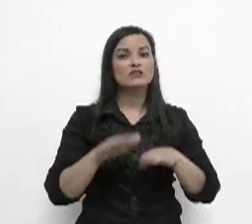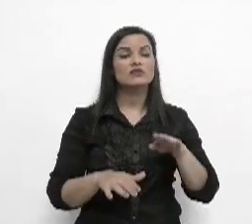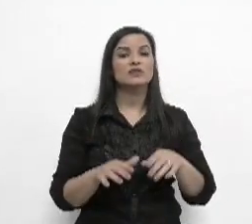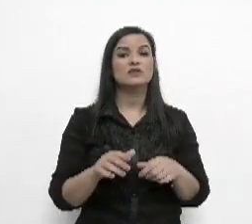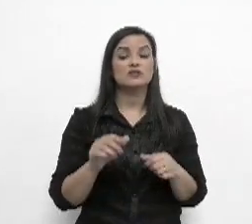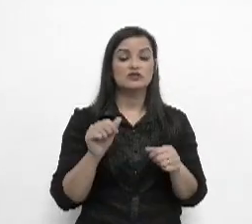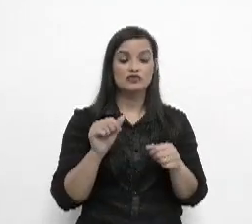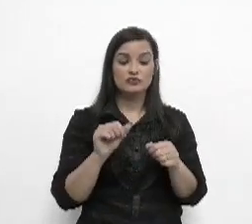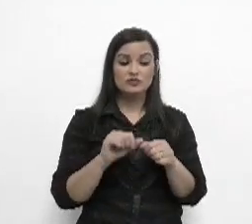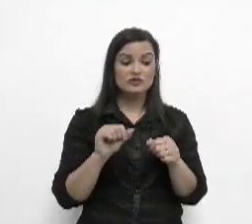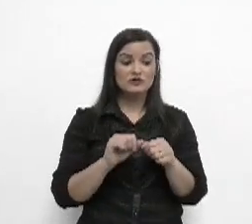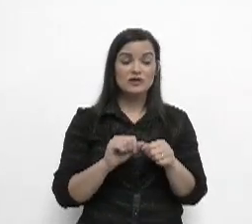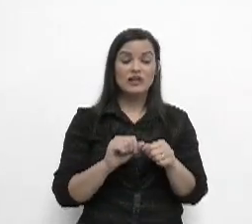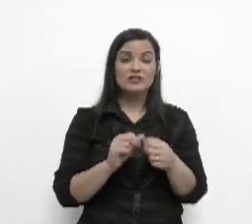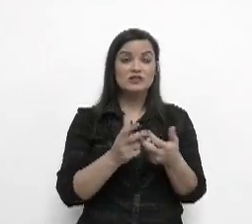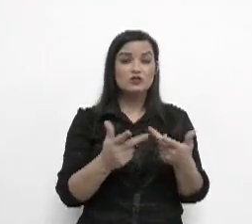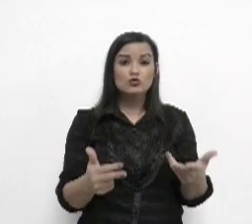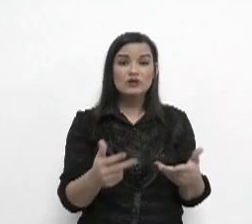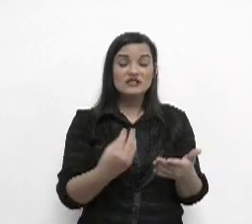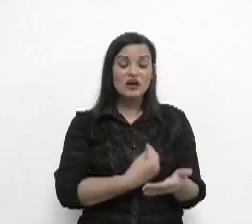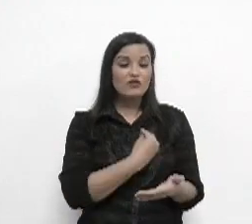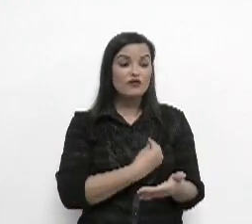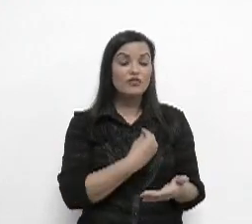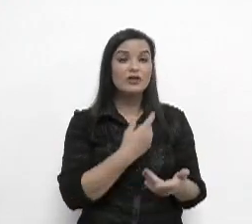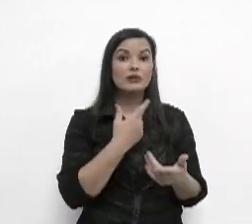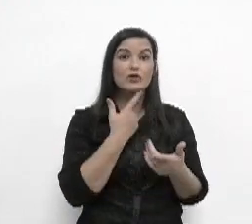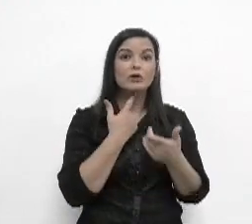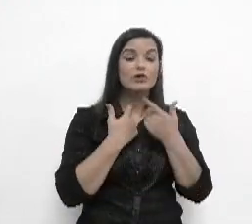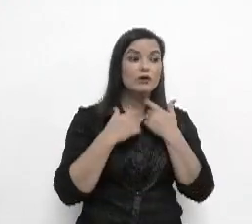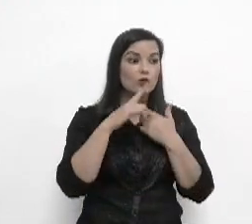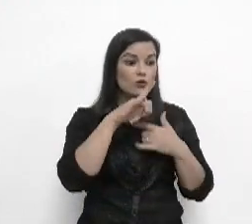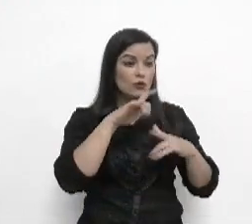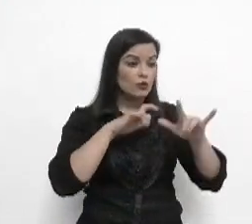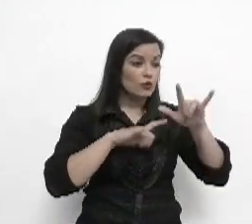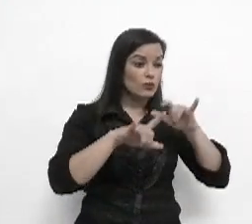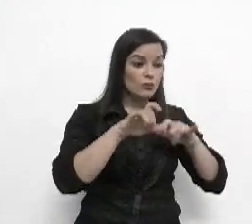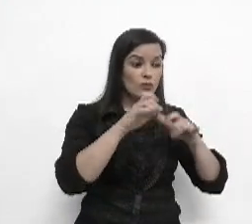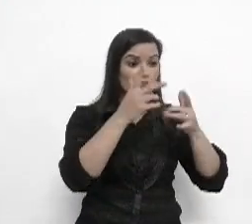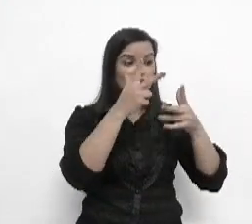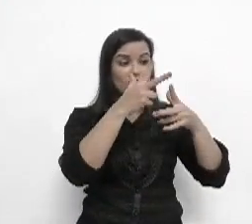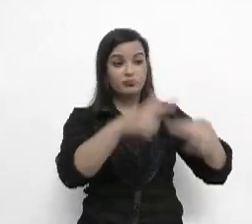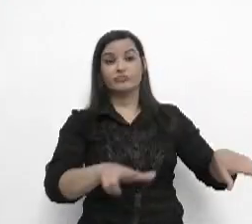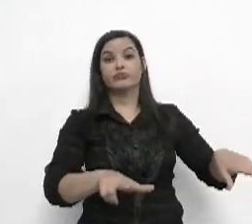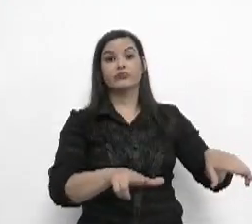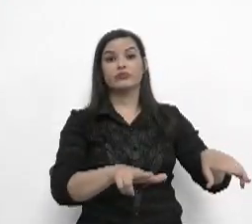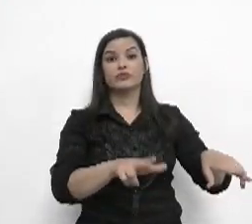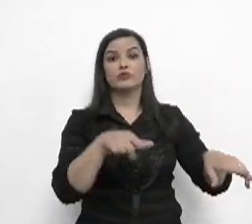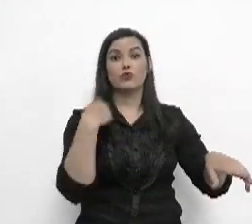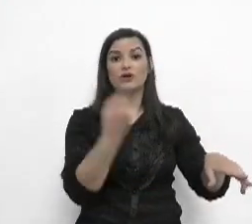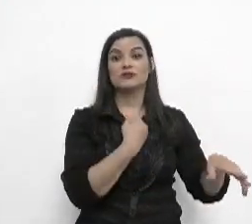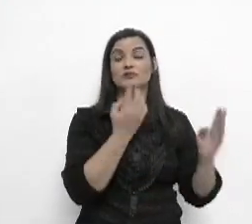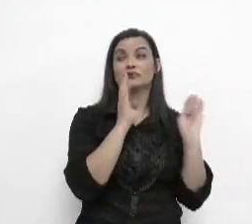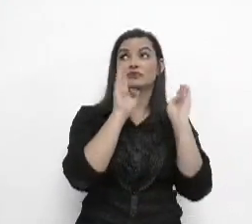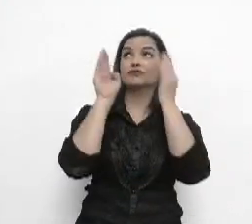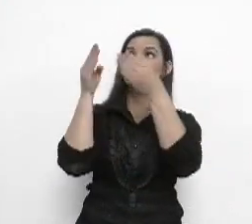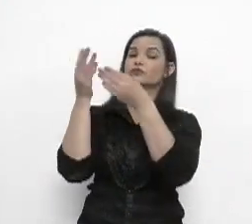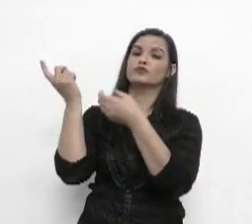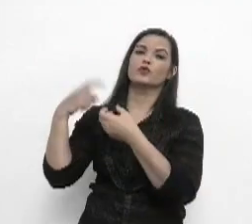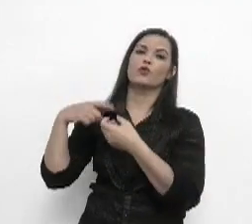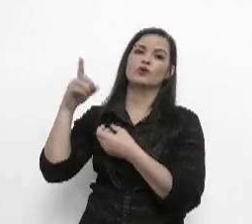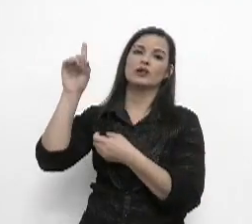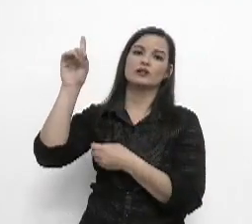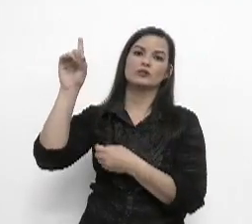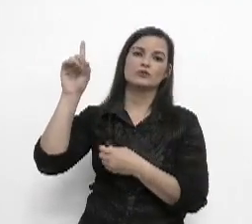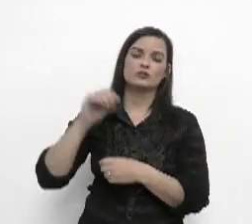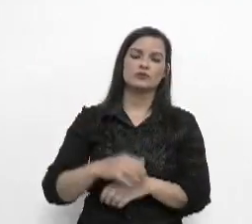cessar para que também foquemos em Deus. 우리 자녀들에게 일어난 일이 우리의 능력으로 할 수 없는 일들이 일어나게 만들어 우리로 하여금